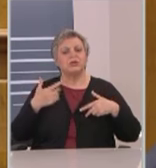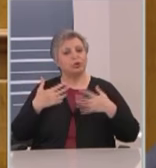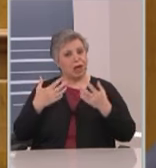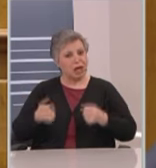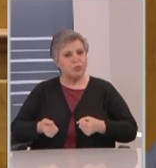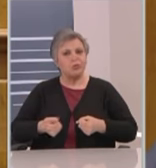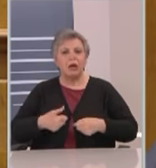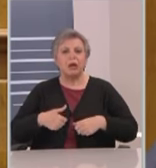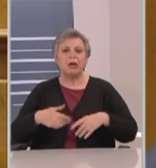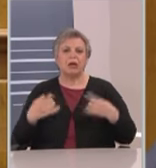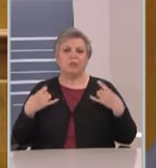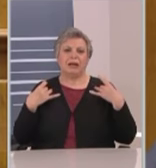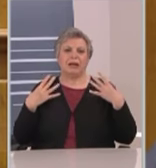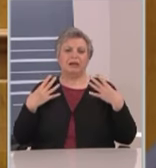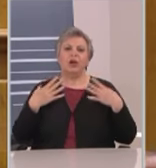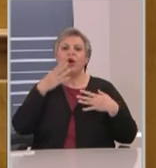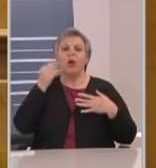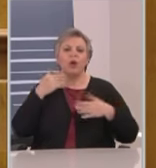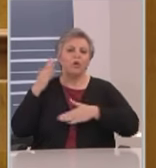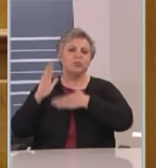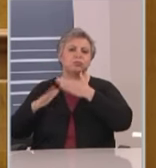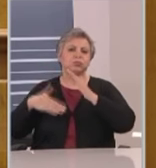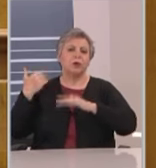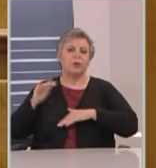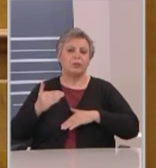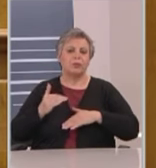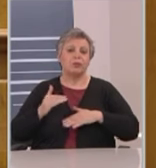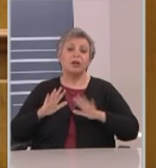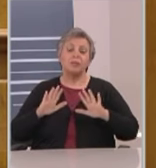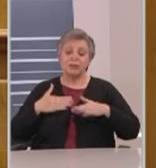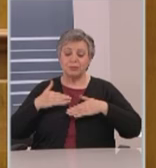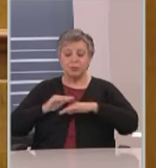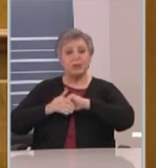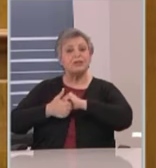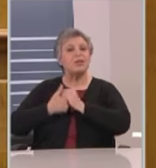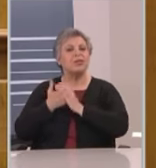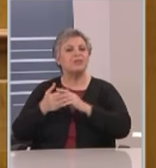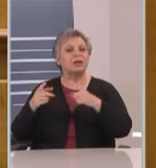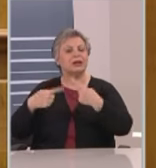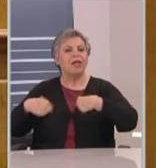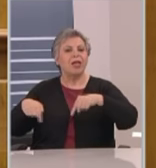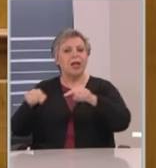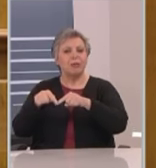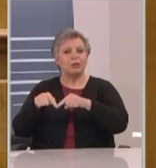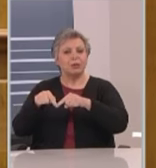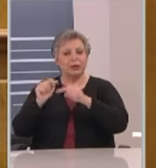αυτό που είναι η ηθική μας υποχρέωση είναι να ρίξουμε φως. Να ρίξουμε φως σε όλα